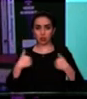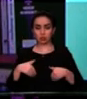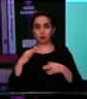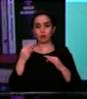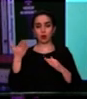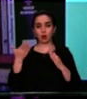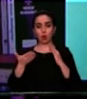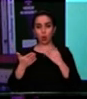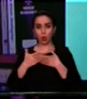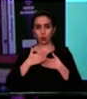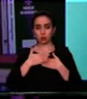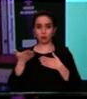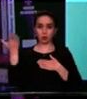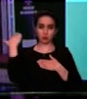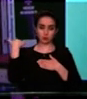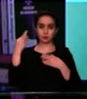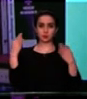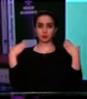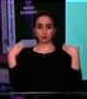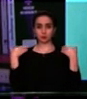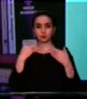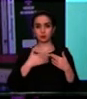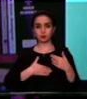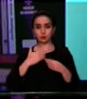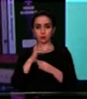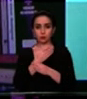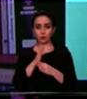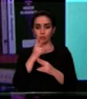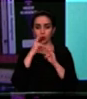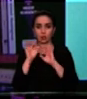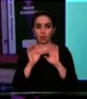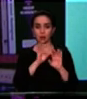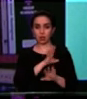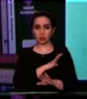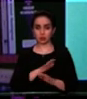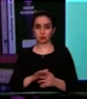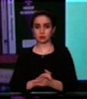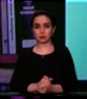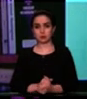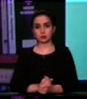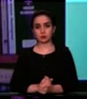va keyingi yelka va qorin qismlarga bo'linishini ta'minlagan.